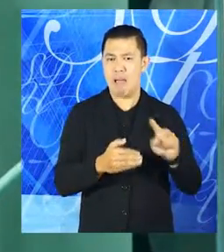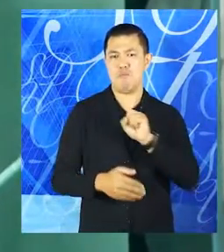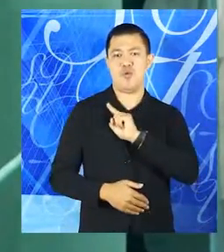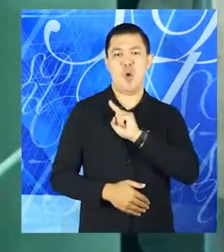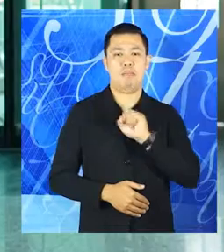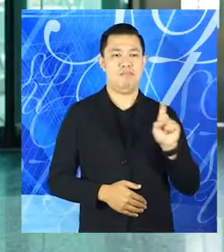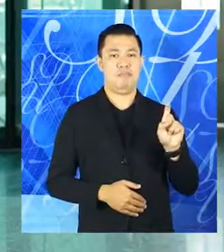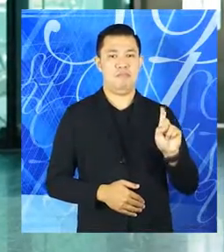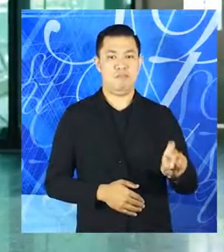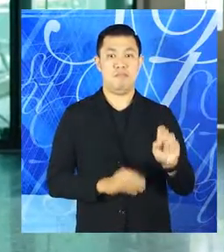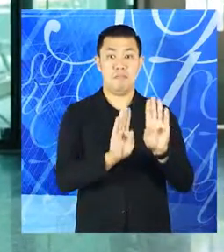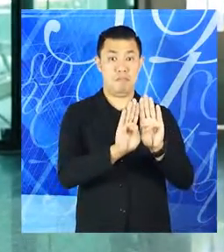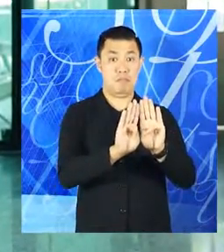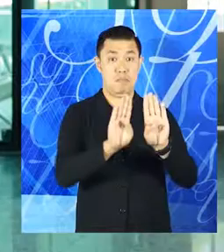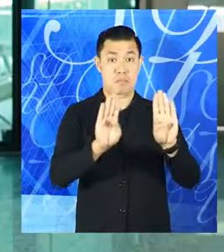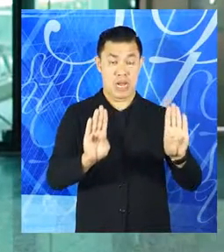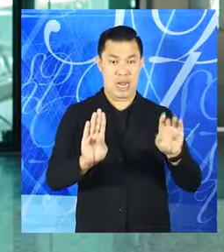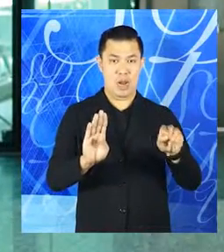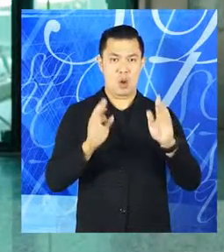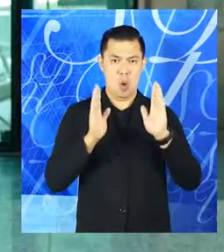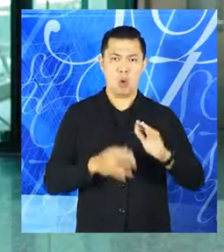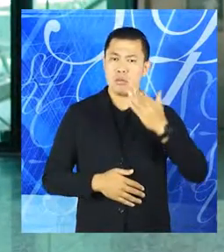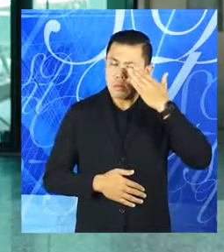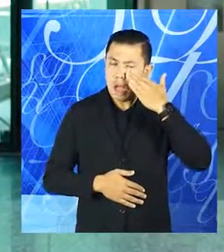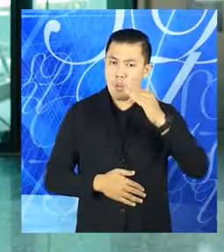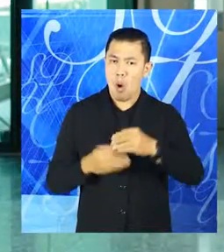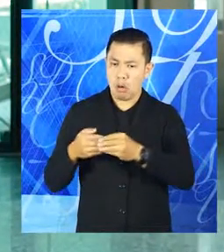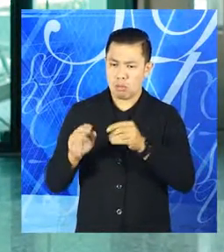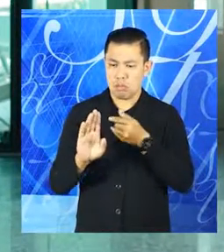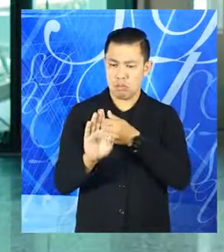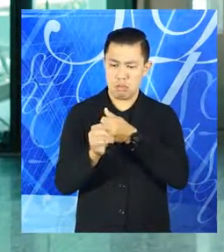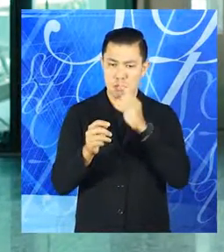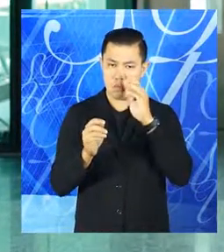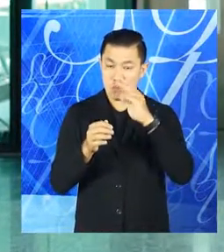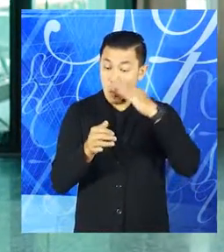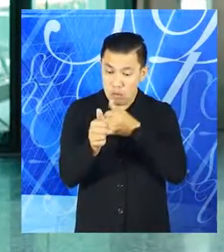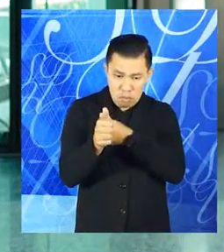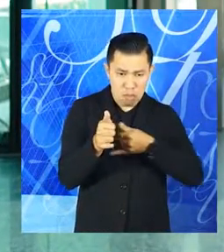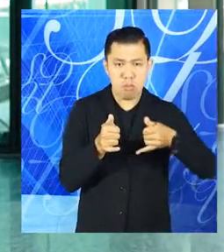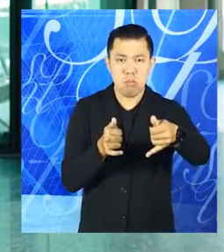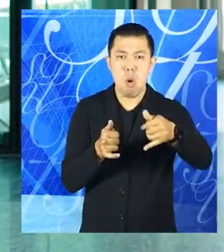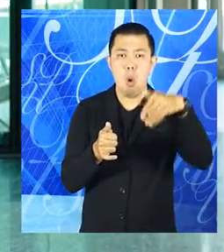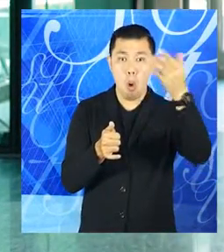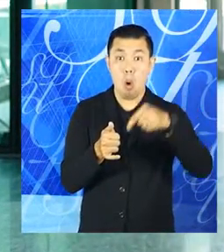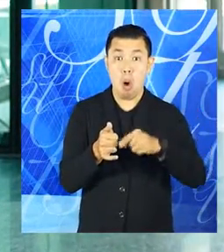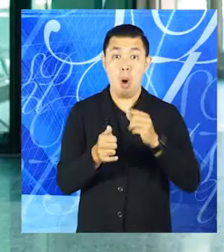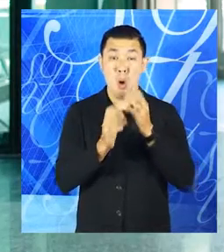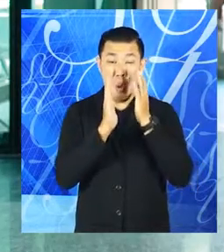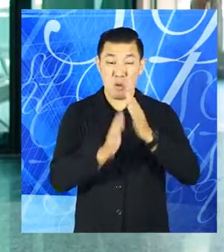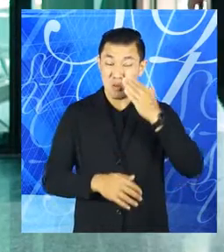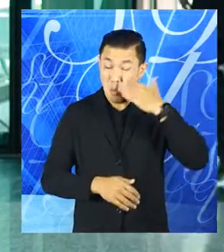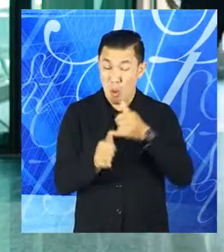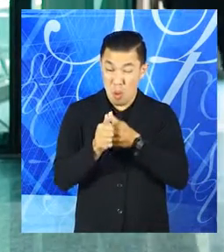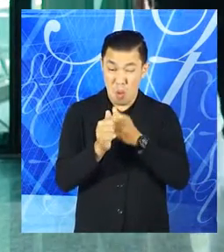ลิฟต์เมื่อลิฟต์เปิดผู้นำทางจะให้คนตาบอดเข้าก่อนและหากมีคนตาบอดหลายๆค